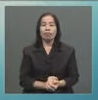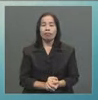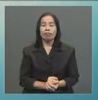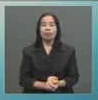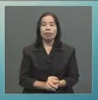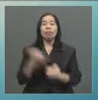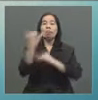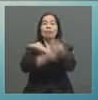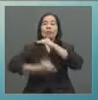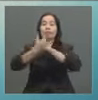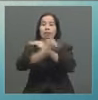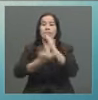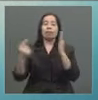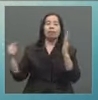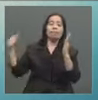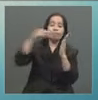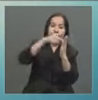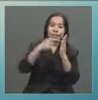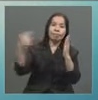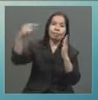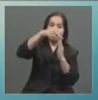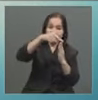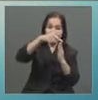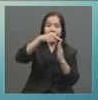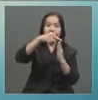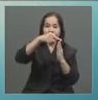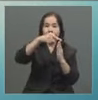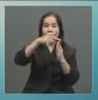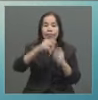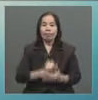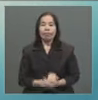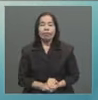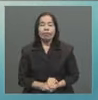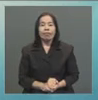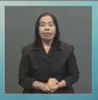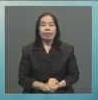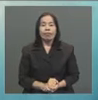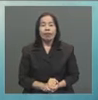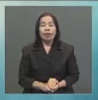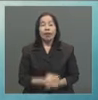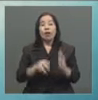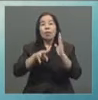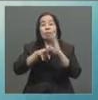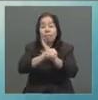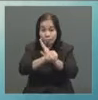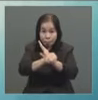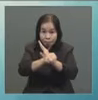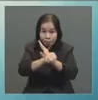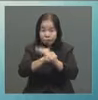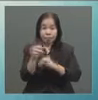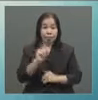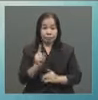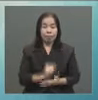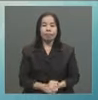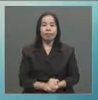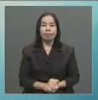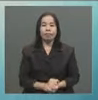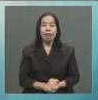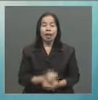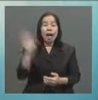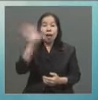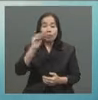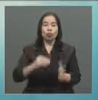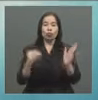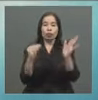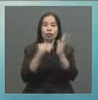ากต่างประเทศระบุประเทศได้เลยดังที่ปรากฏมุกดาหารก็บอกได้เลยว่าสัมผัสจากกท